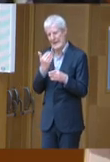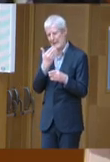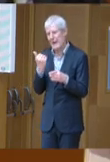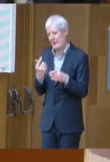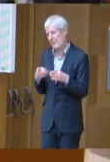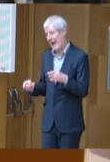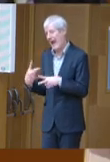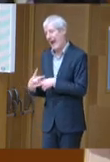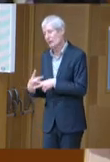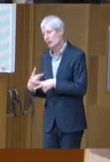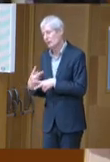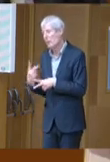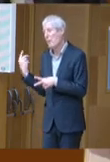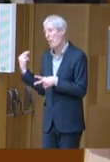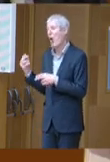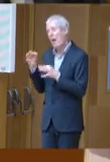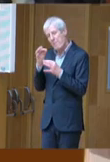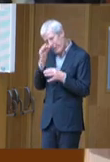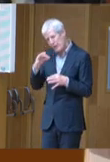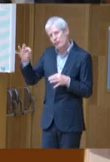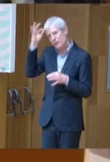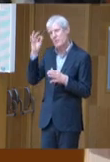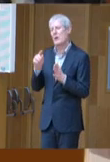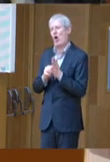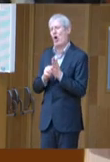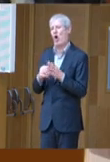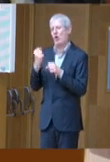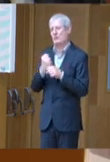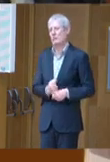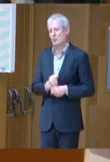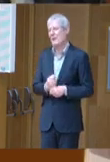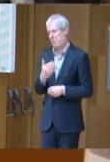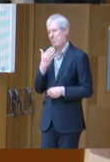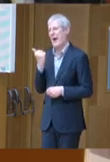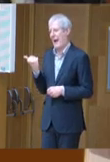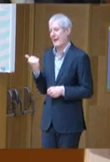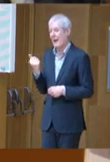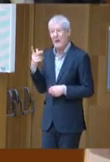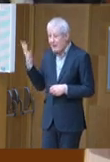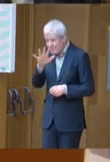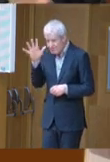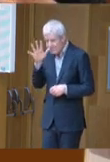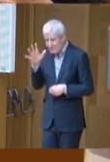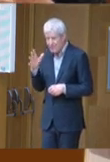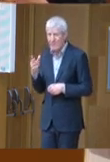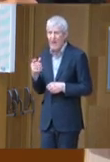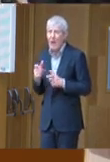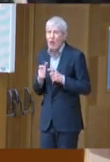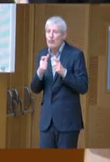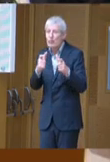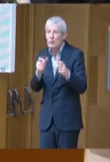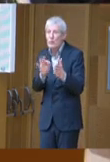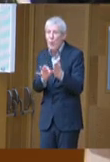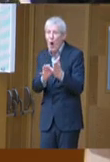l'esigibilità di quei principi costituzionali. Pensate soltanto che per le gite scolastiche molti alunni e